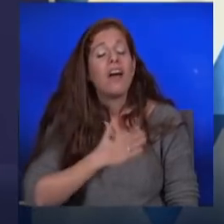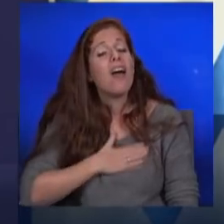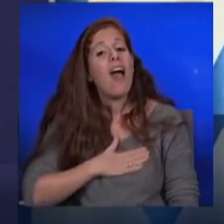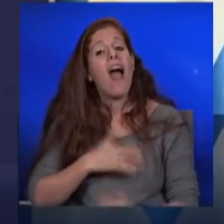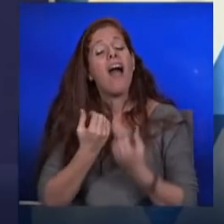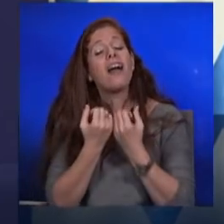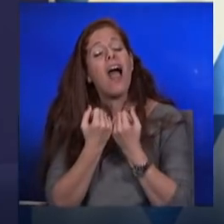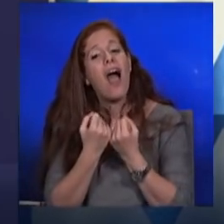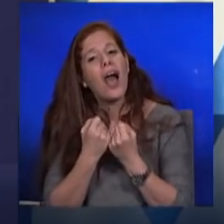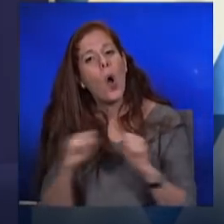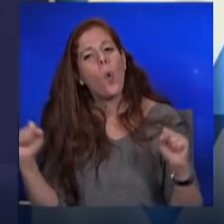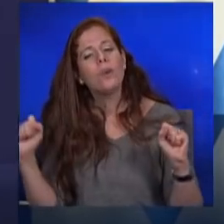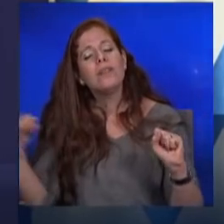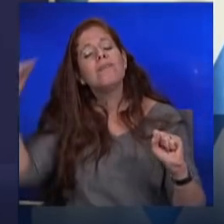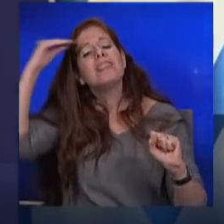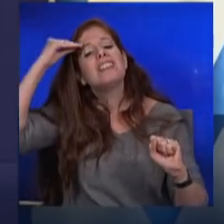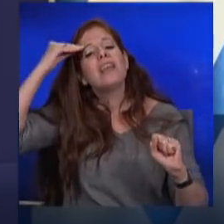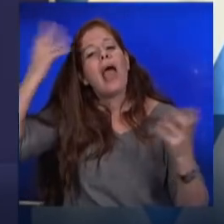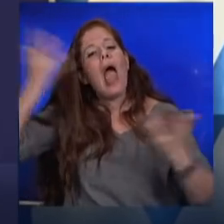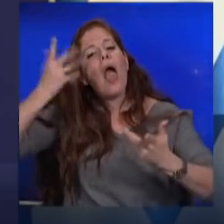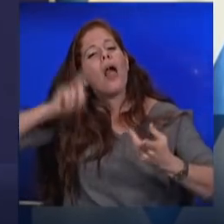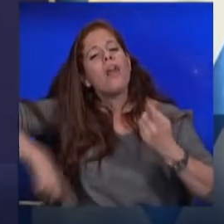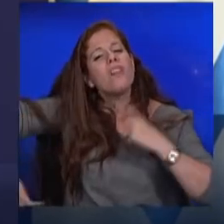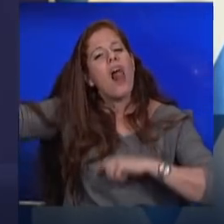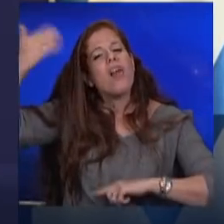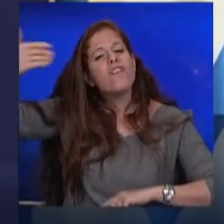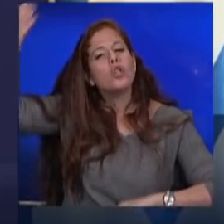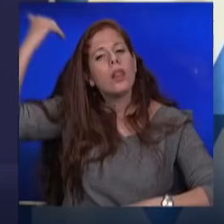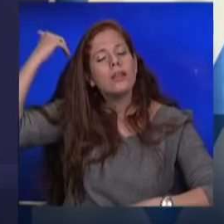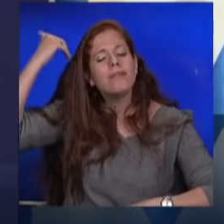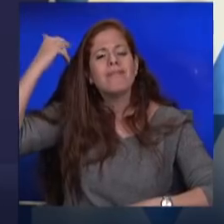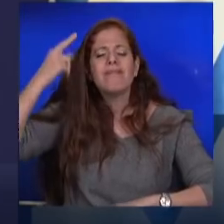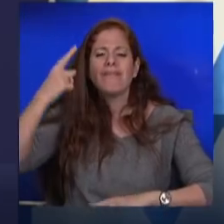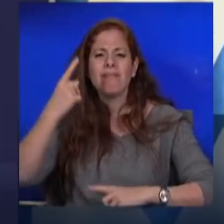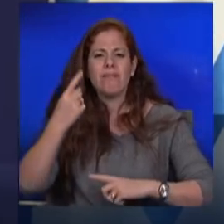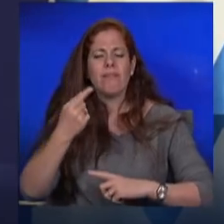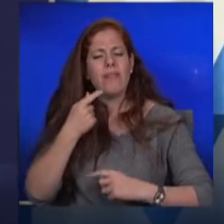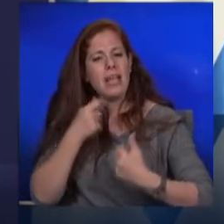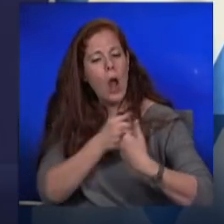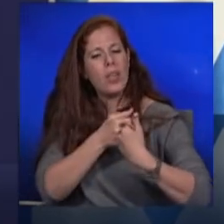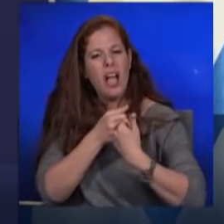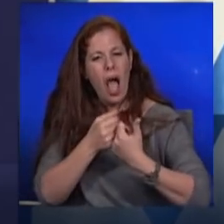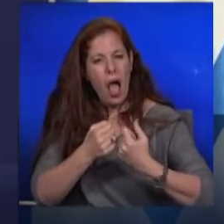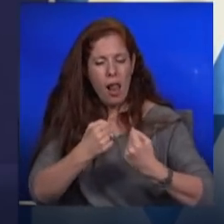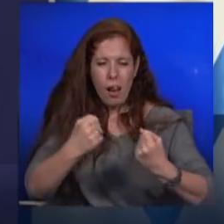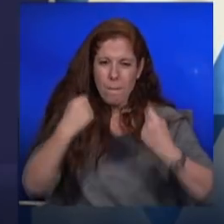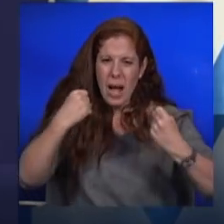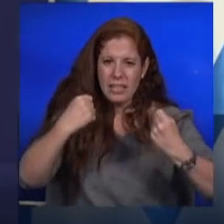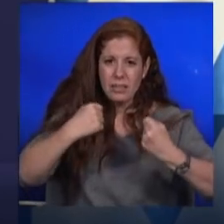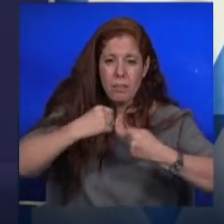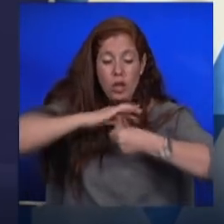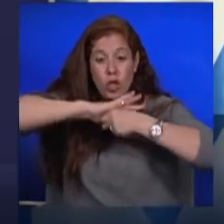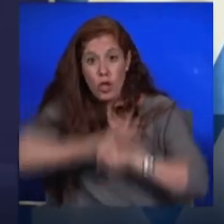לנו איך לפני אלפי שנים קראנו תיגר על מעצמה כבירה ששיבדה אותנו ויכולנו לה.